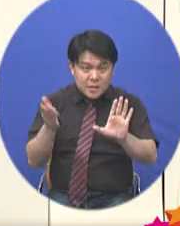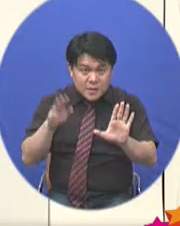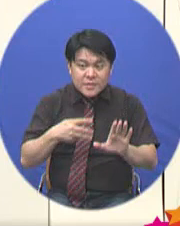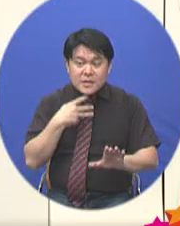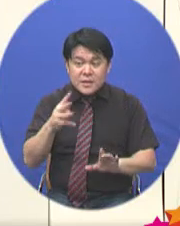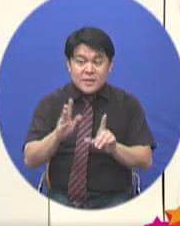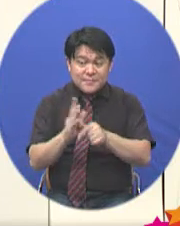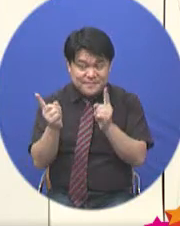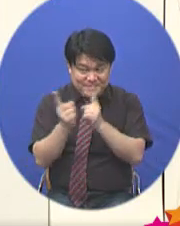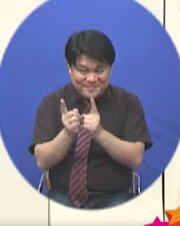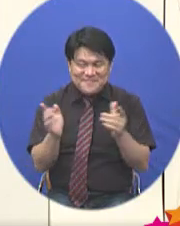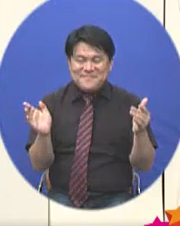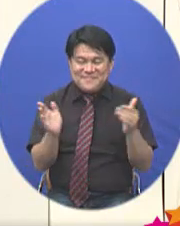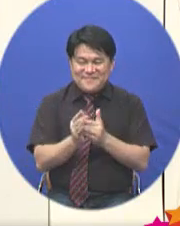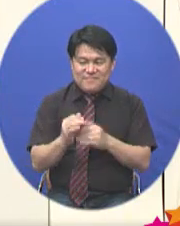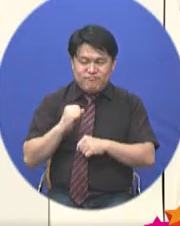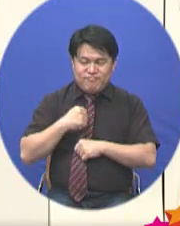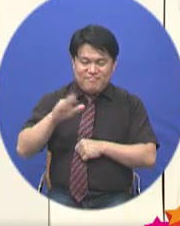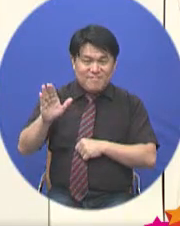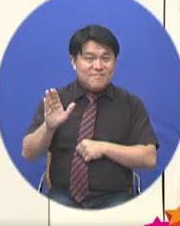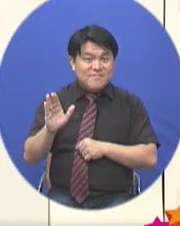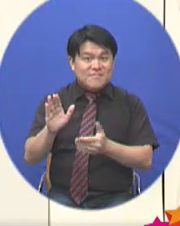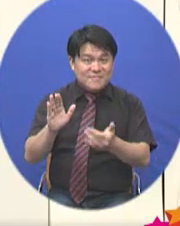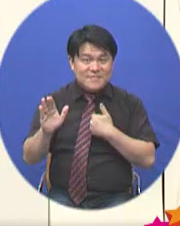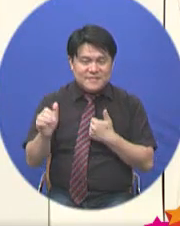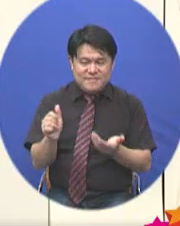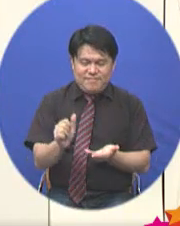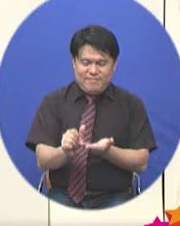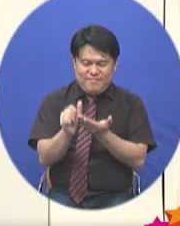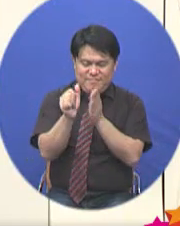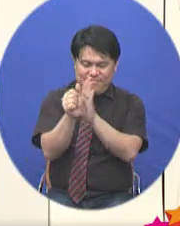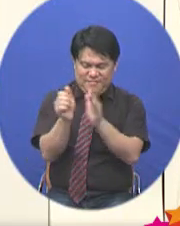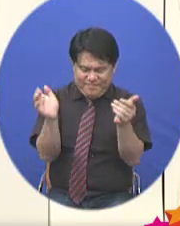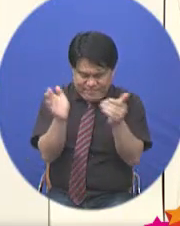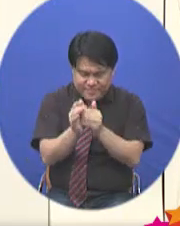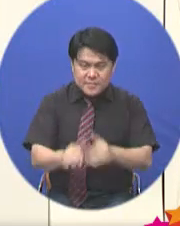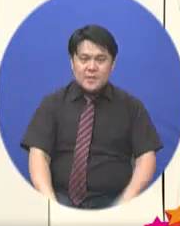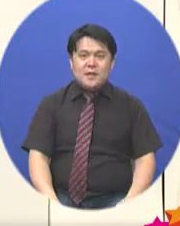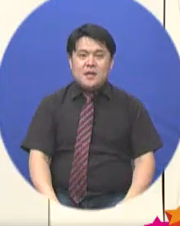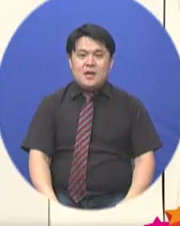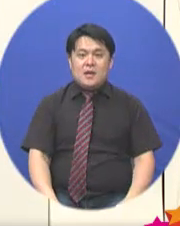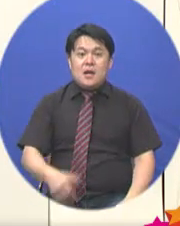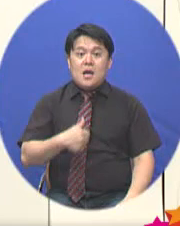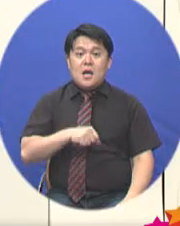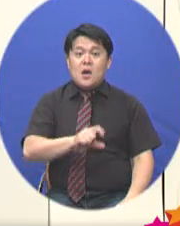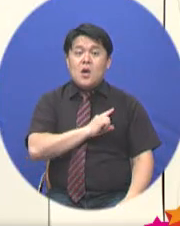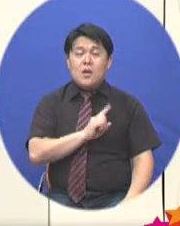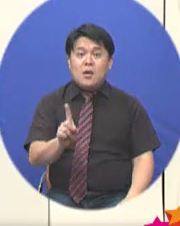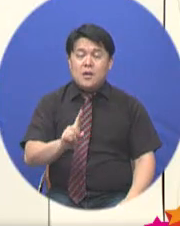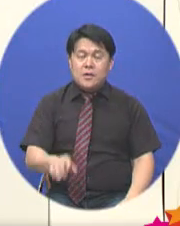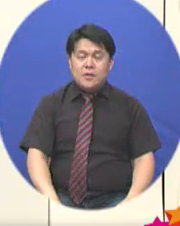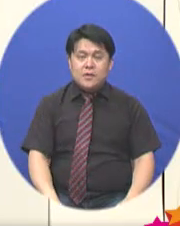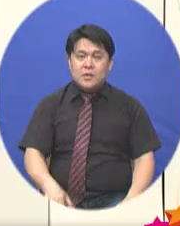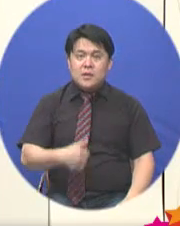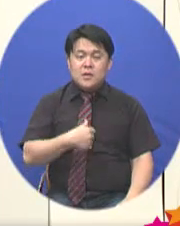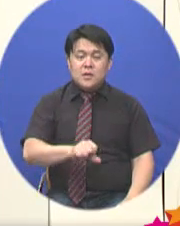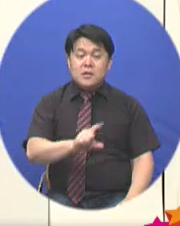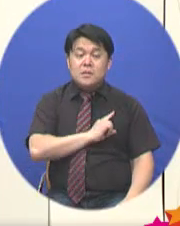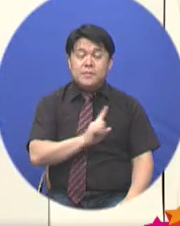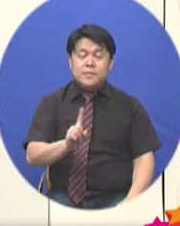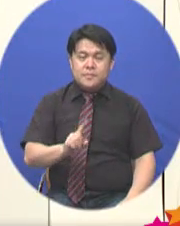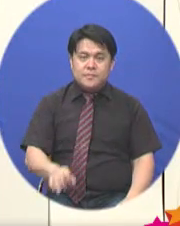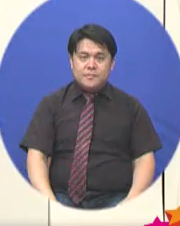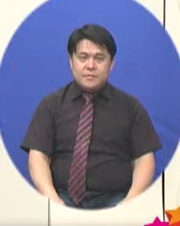걔를 만나서 걔 군대 갈 때까지 제가 저기 했거든요. 근데 아들 이름이 어떻게 되나요? 네. 예? 아들